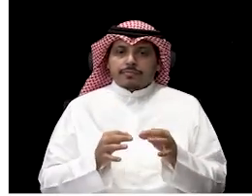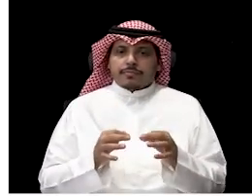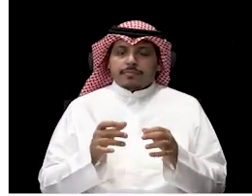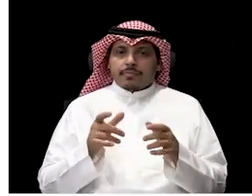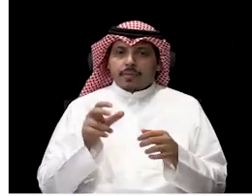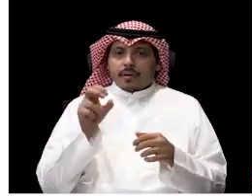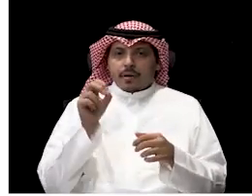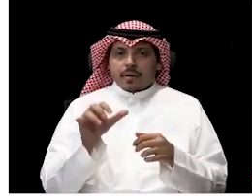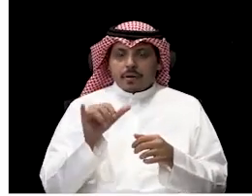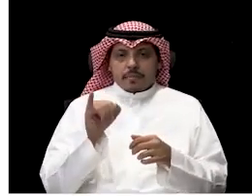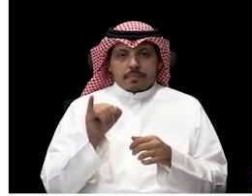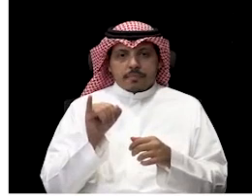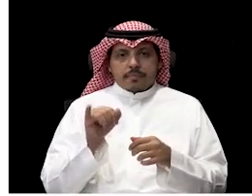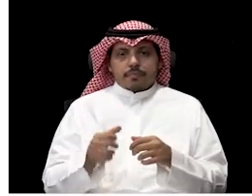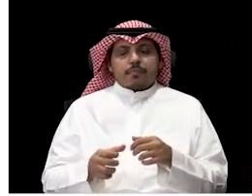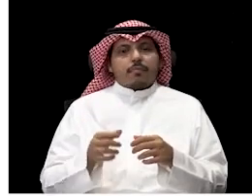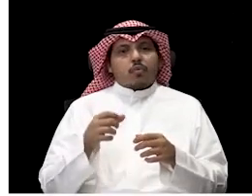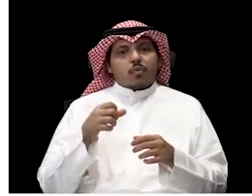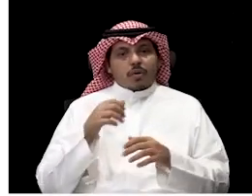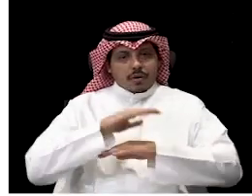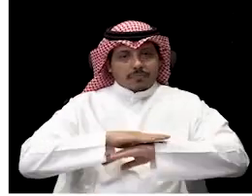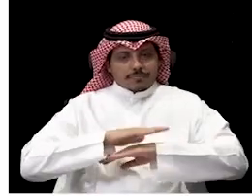القيم والأخلاق.